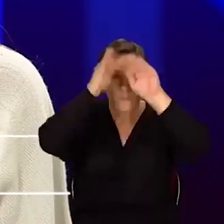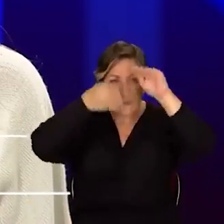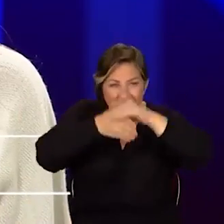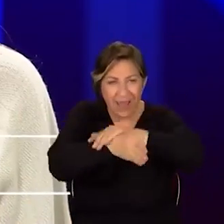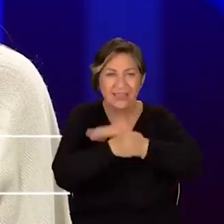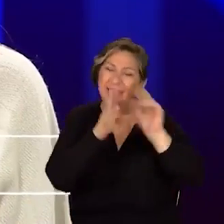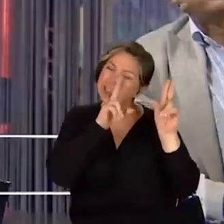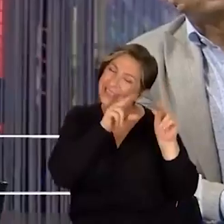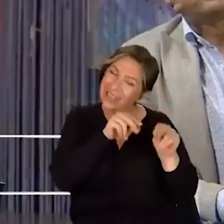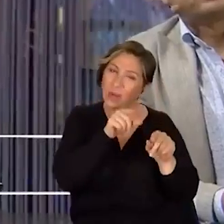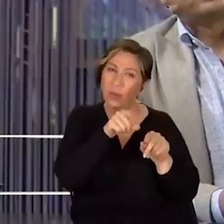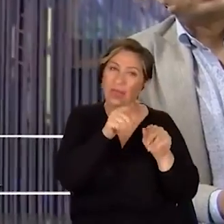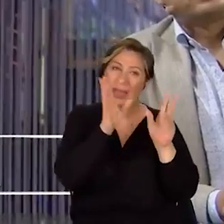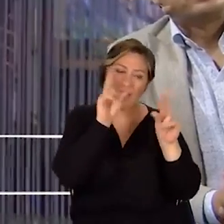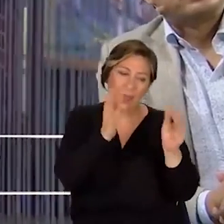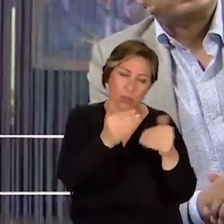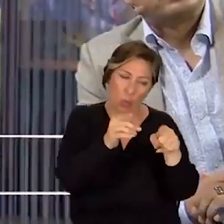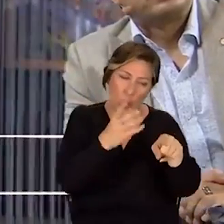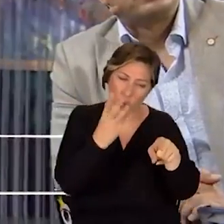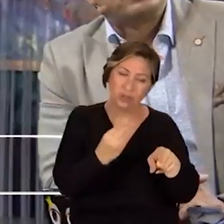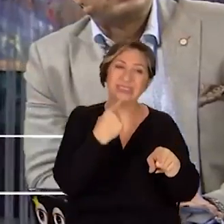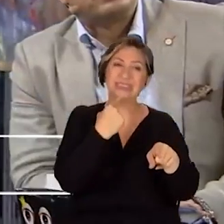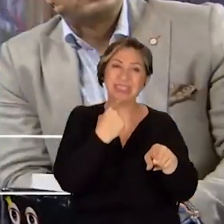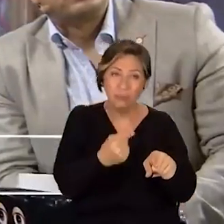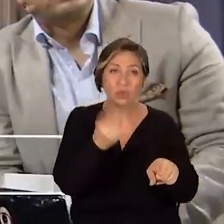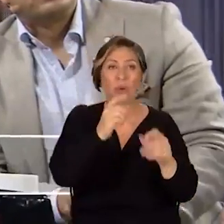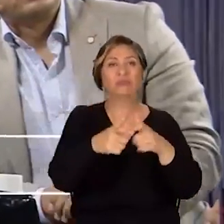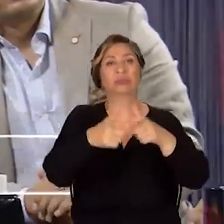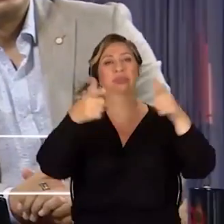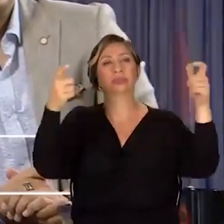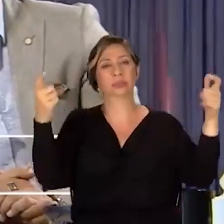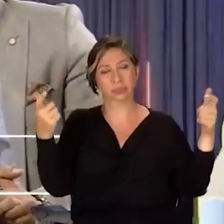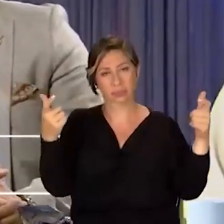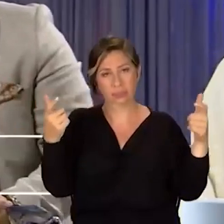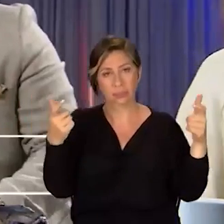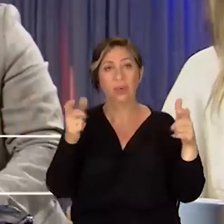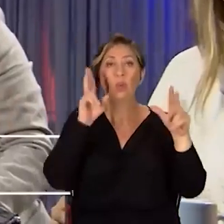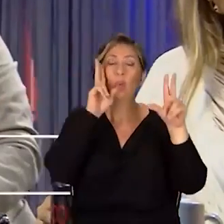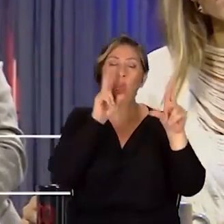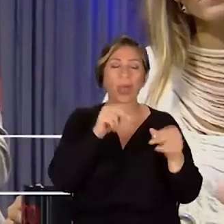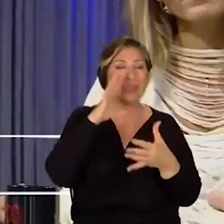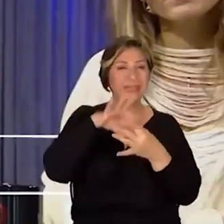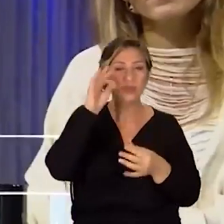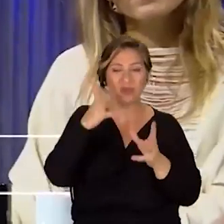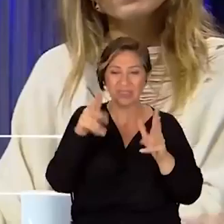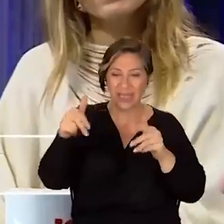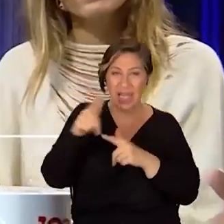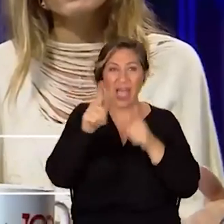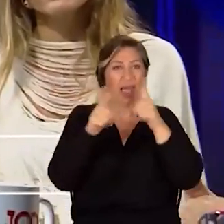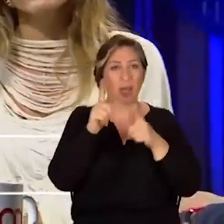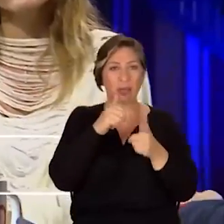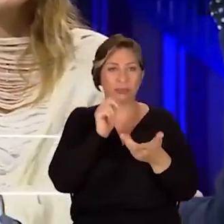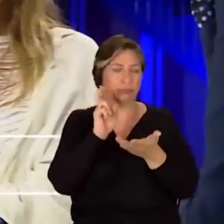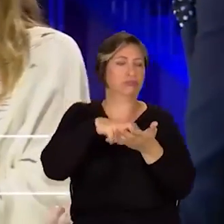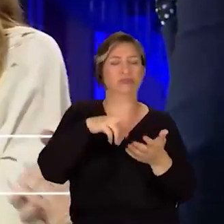yatarken de bir kenarı, şurası yatak odası tarafı olsun denmiştir. Hani arada bir paravan yoksa. Uyuyan insanın yanından çok gürültü yaparak geçerseniz